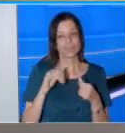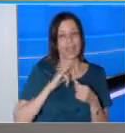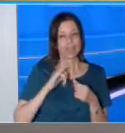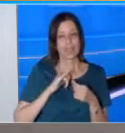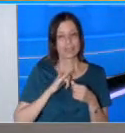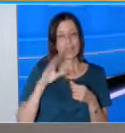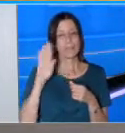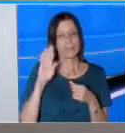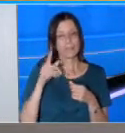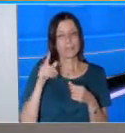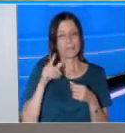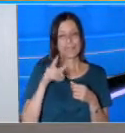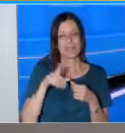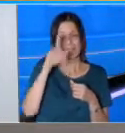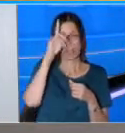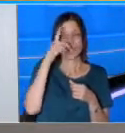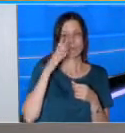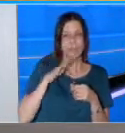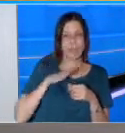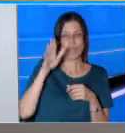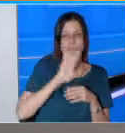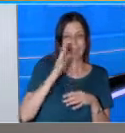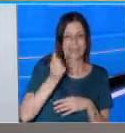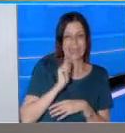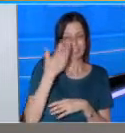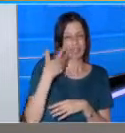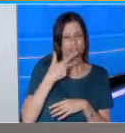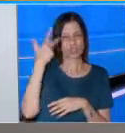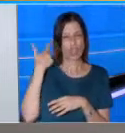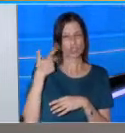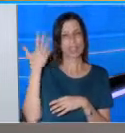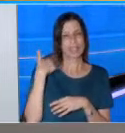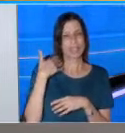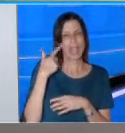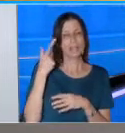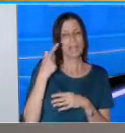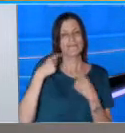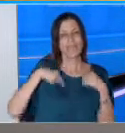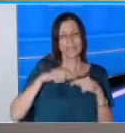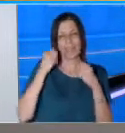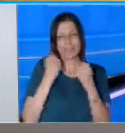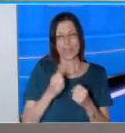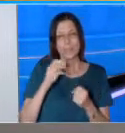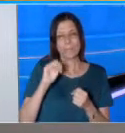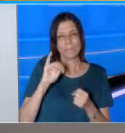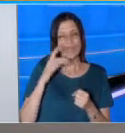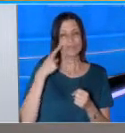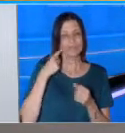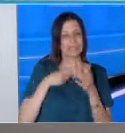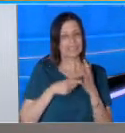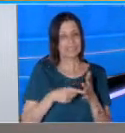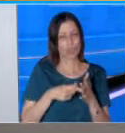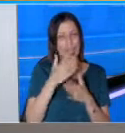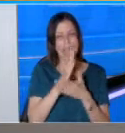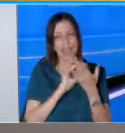בנתניהו, גרמניה ומלטים, כי אך לפני 3 שנים, כשהיה במינכן, בוועידת הביטחון, הציג שם חתיכה של מלט, אז הוא עושה